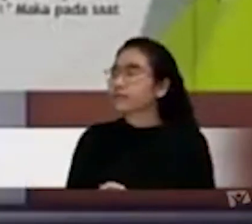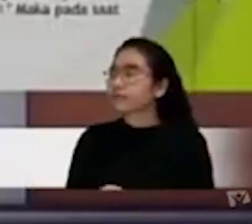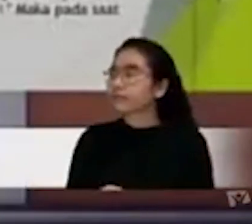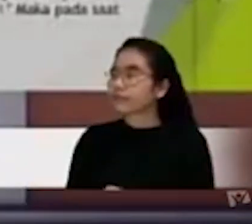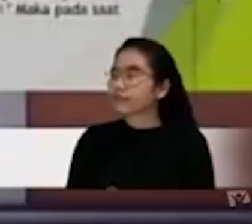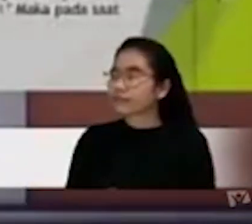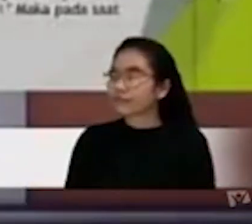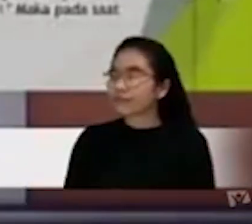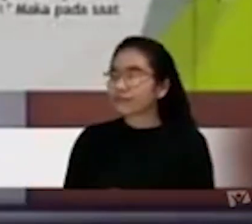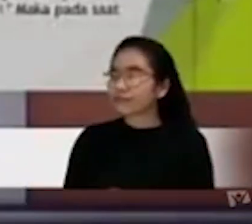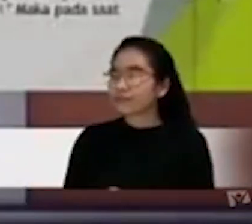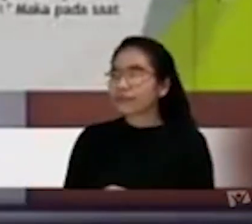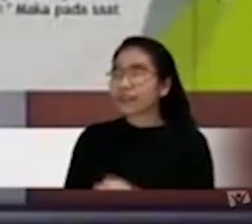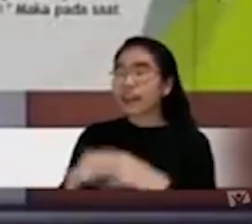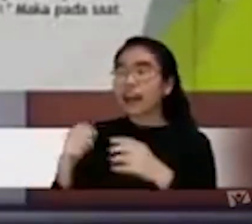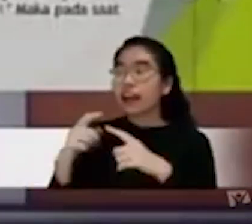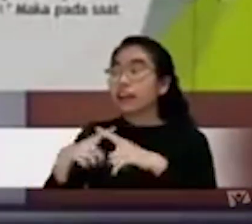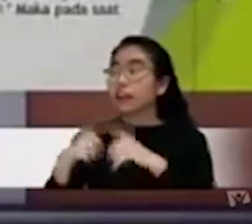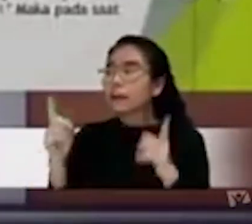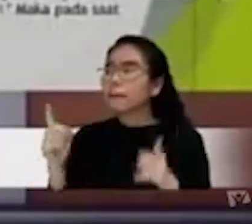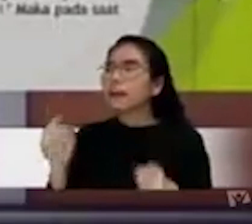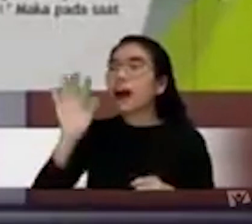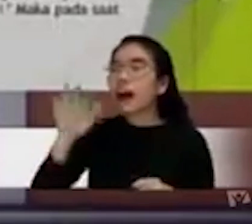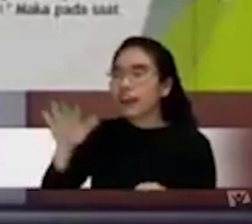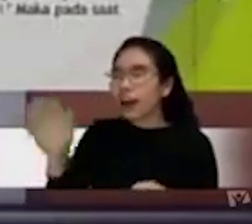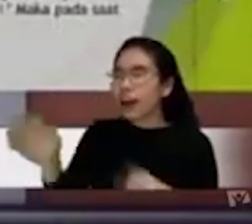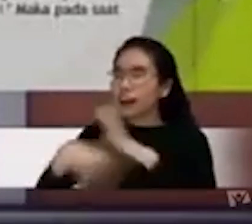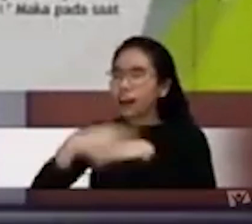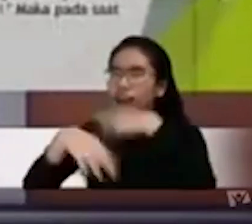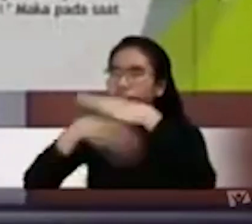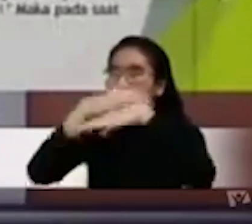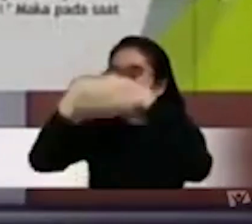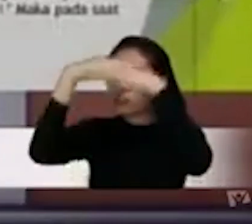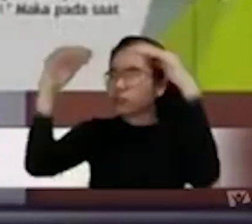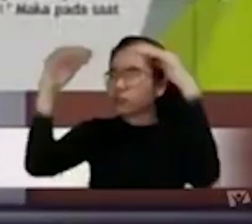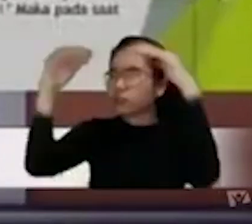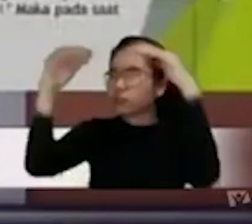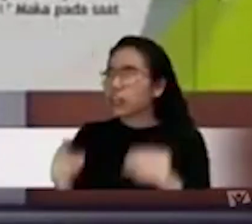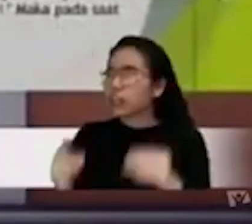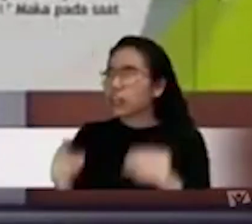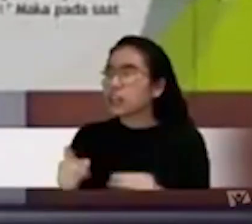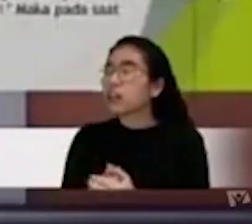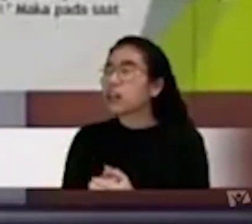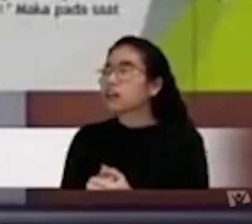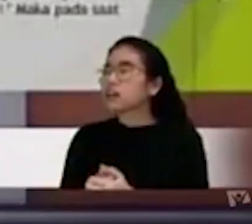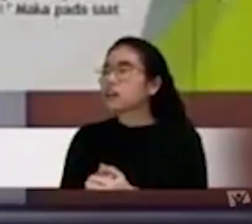Sedangkan anak-anak kerajaan ini akan dicampakkan ke dalam kegelapan yang paling gelap. Di